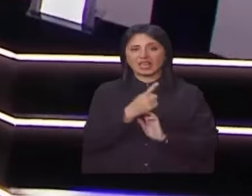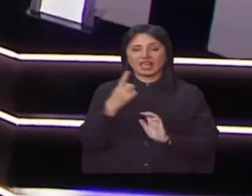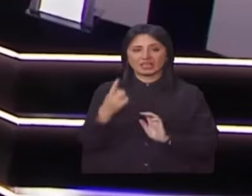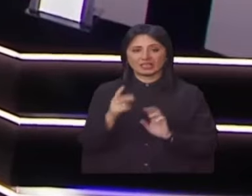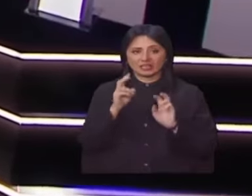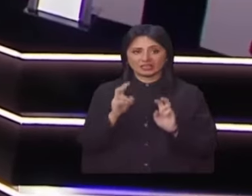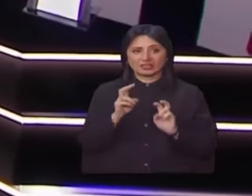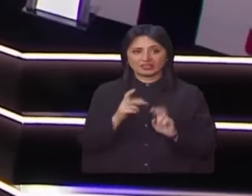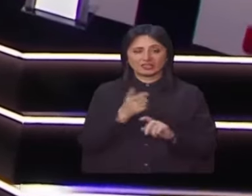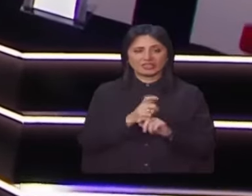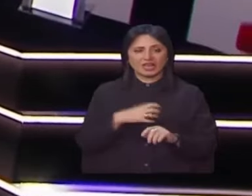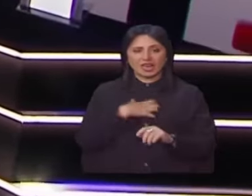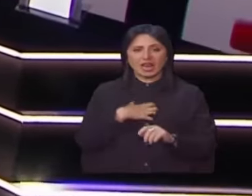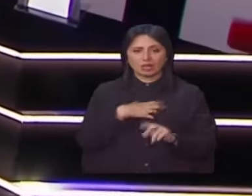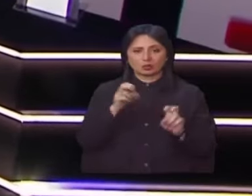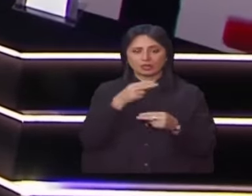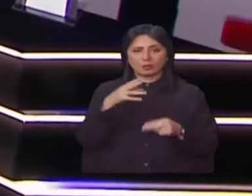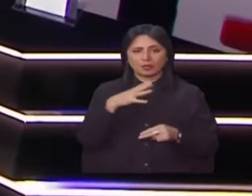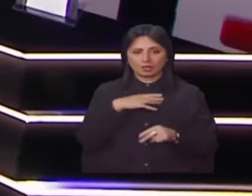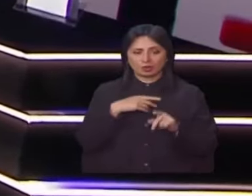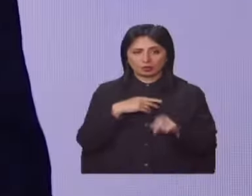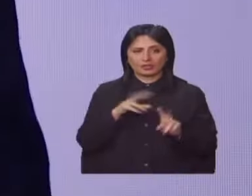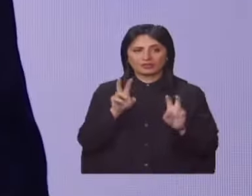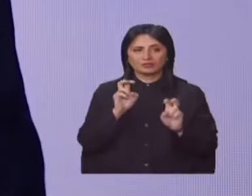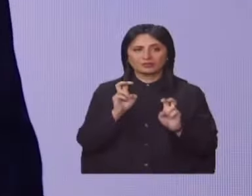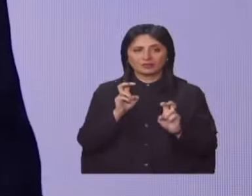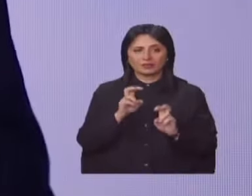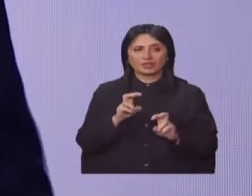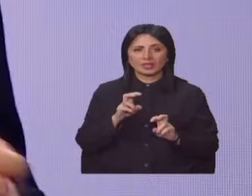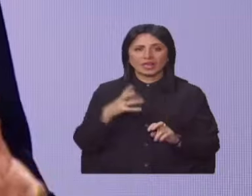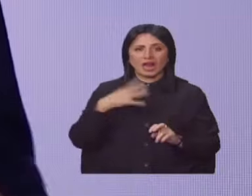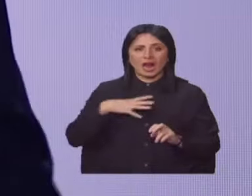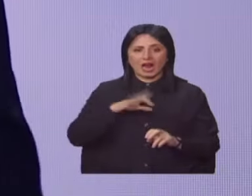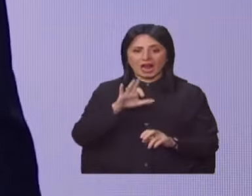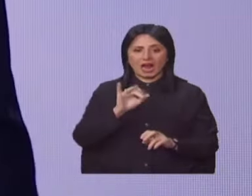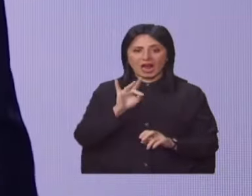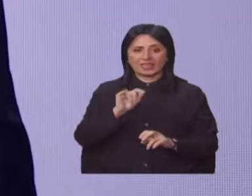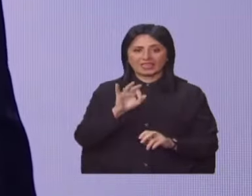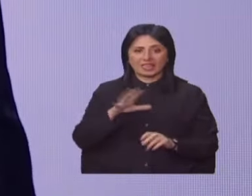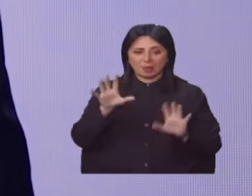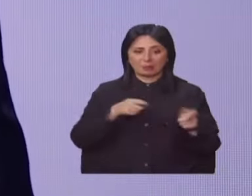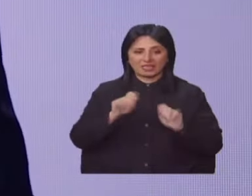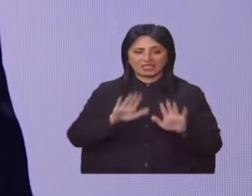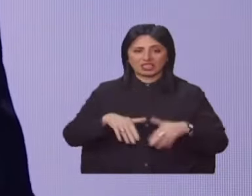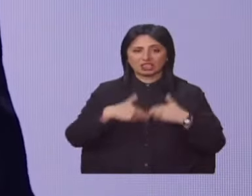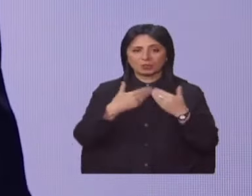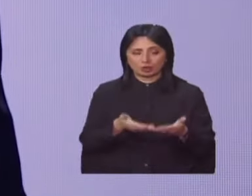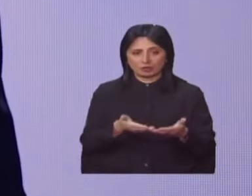ესეთი ძალიან აქტიური თემა იყო ეგრეთ წოდებული ქართული ქარტია, რომელიც პრეზიდენტმა